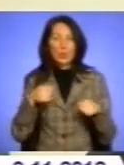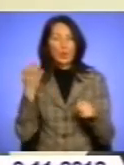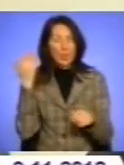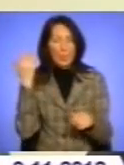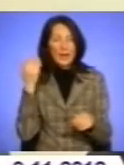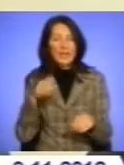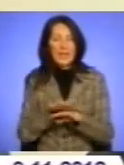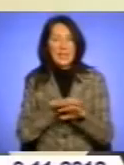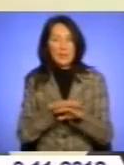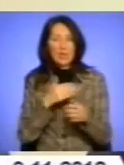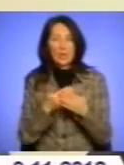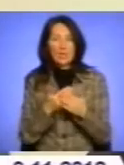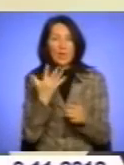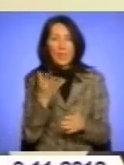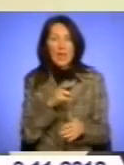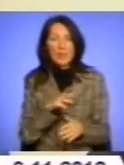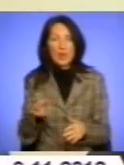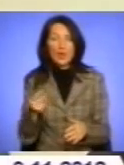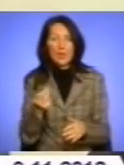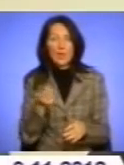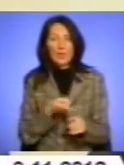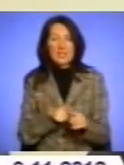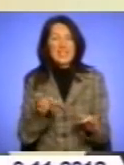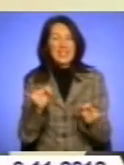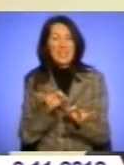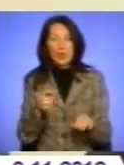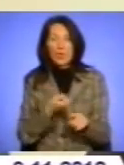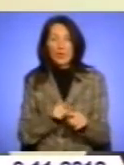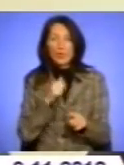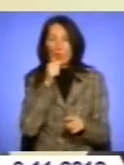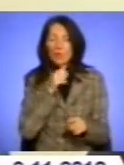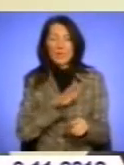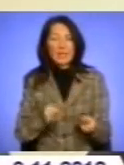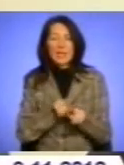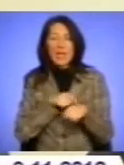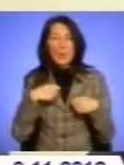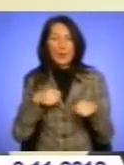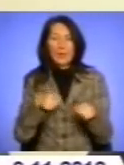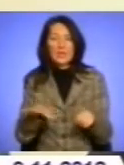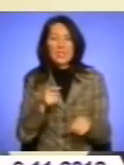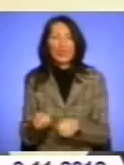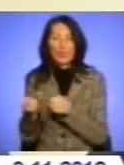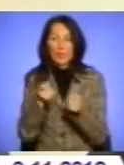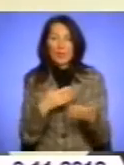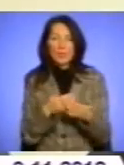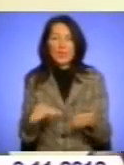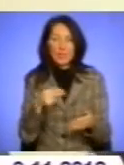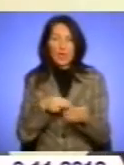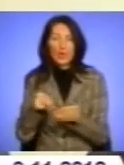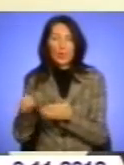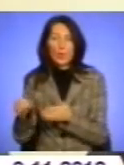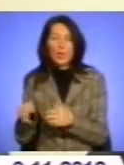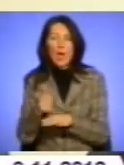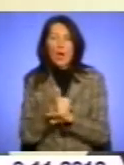попередній ярмарці на майже на 5 мільйонів гривень. Це ще ніколи в цьому році ми не продавали. І все, що вивозили, майже все розкупили.